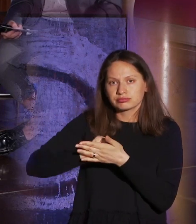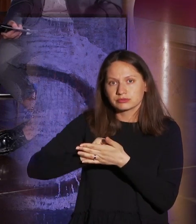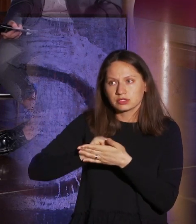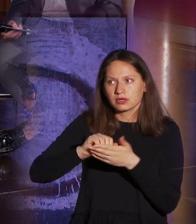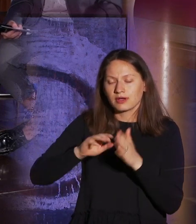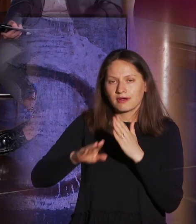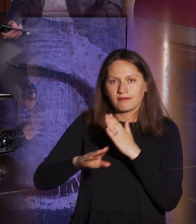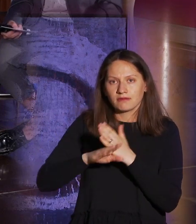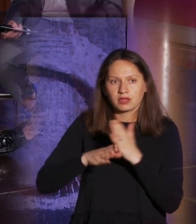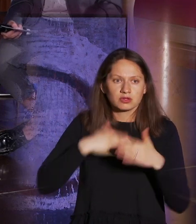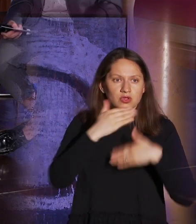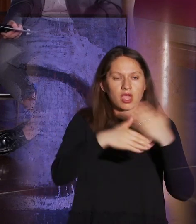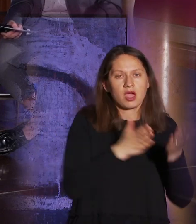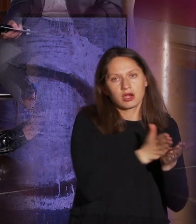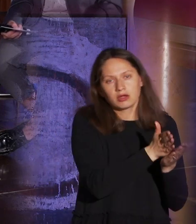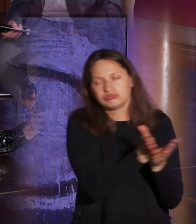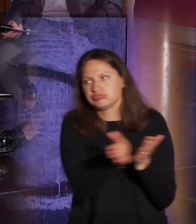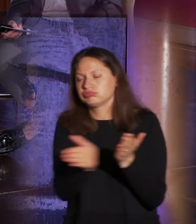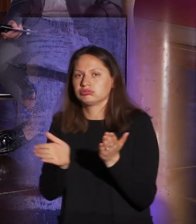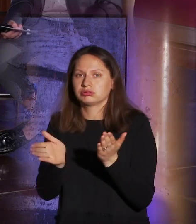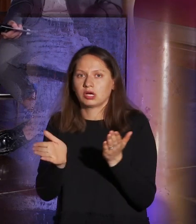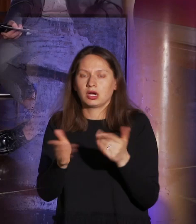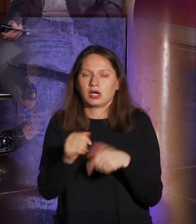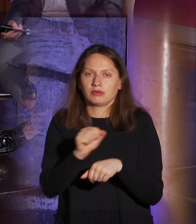iškrito, tada apsidairai,